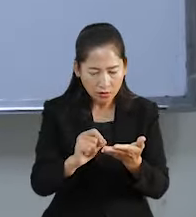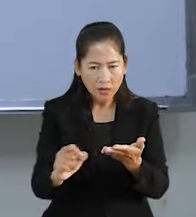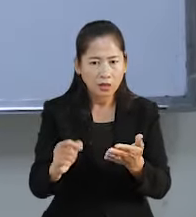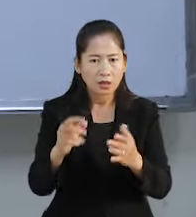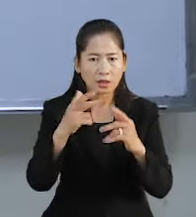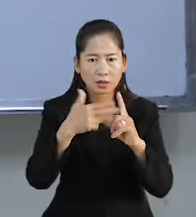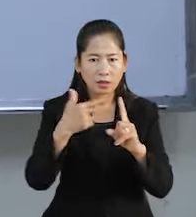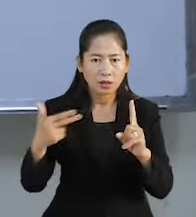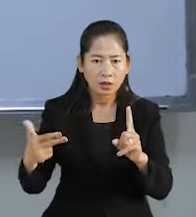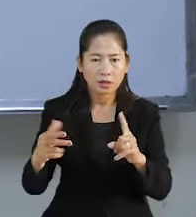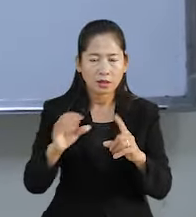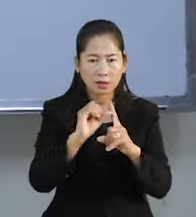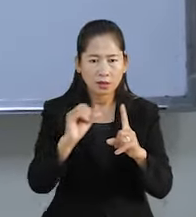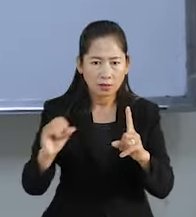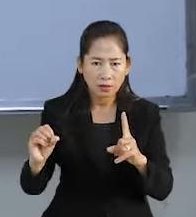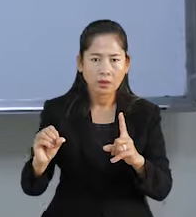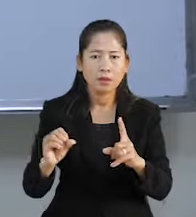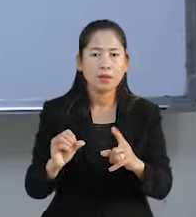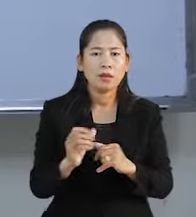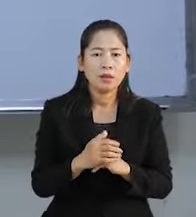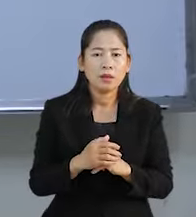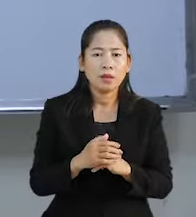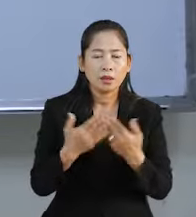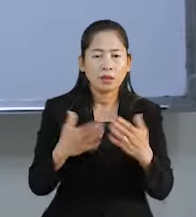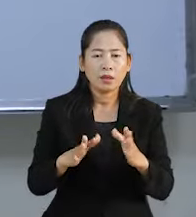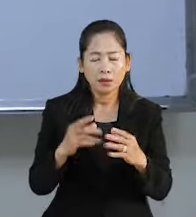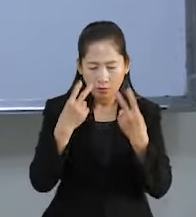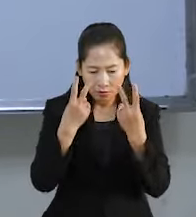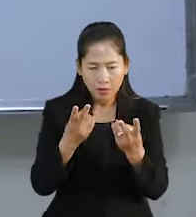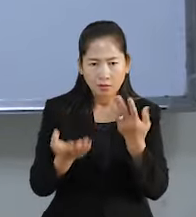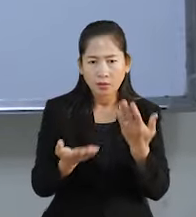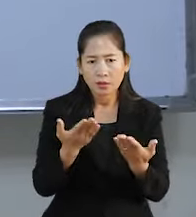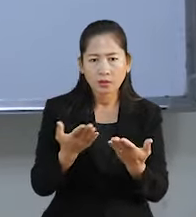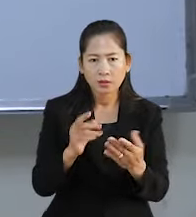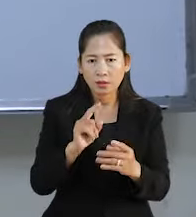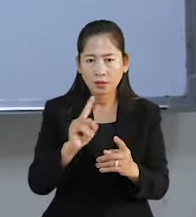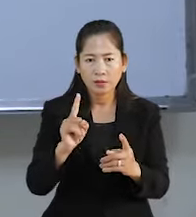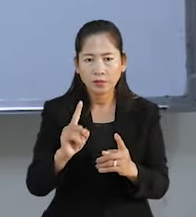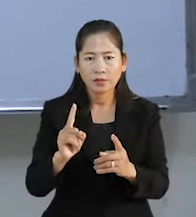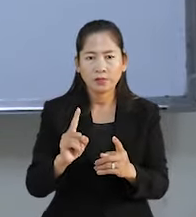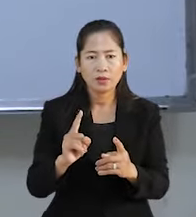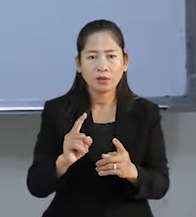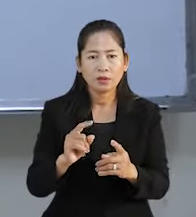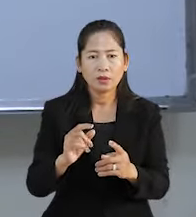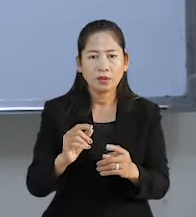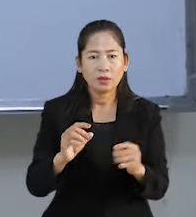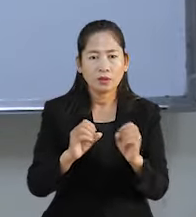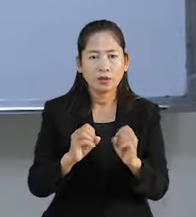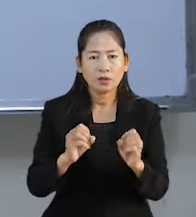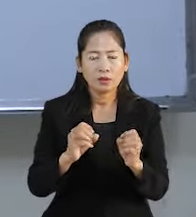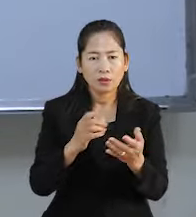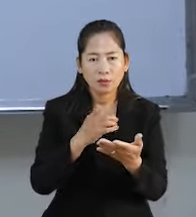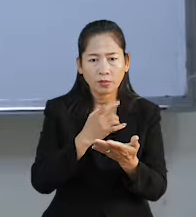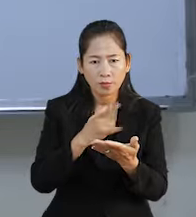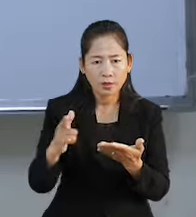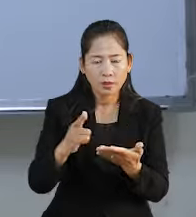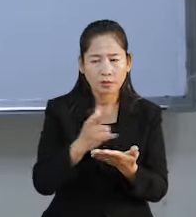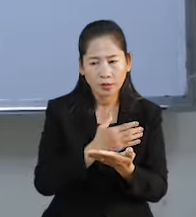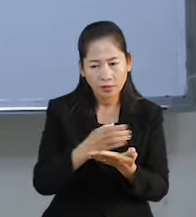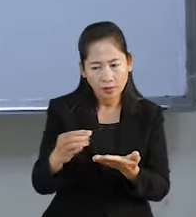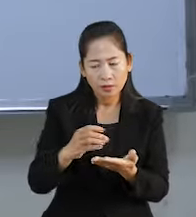ញជា clear ចាជាលម្អណាកូនណាចាហើយកាត់មើលប៉ះសិនបើកន្លែងណាមិនត្រូវជាមួយនឹងប្រធានបទយើងគឺយើងដ